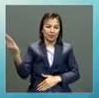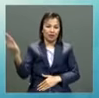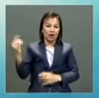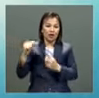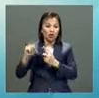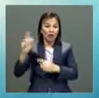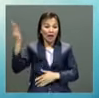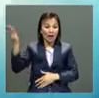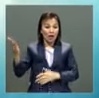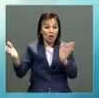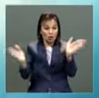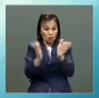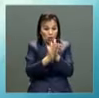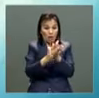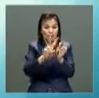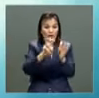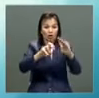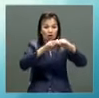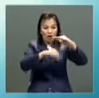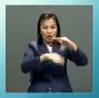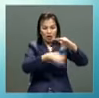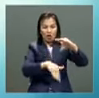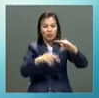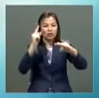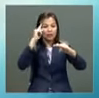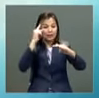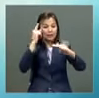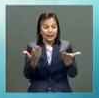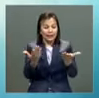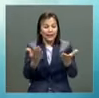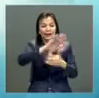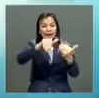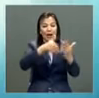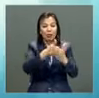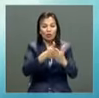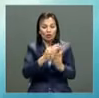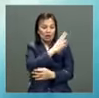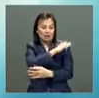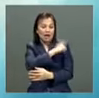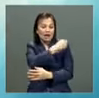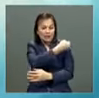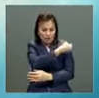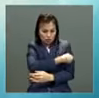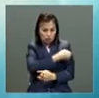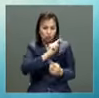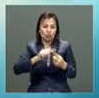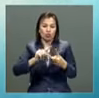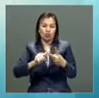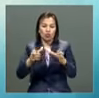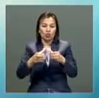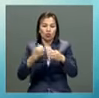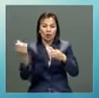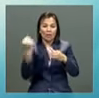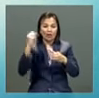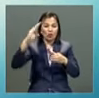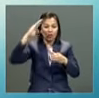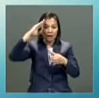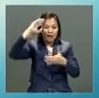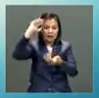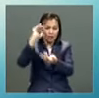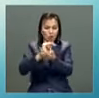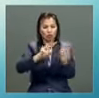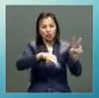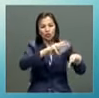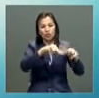ก็ยังไม่ได้เกิน200มากันอย่างนี้ครับเราก็มีพี่น้องทางสาธารณสุขเรากับทางฝ่ายทางมั่นคงทั้งหลายก็ช่วยกันดู